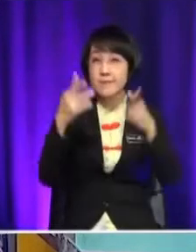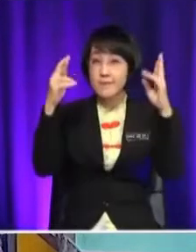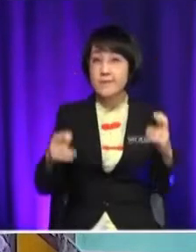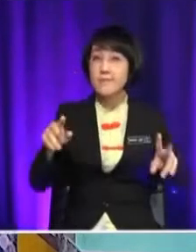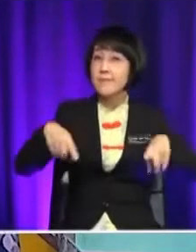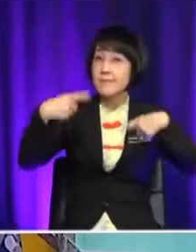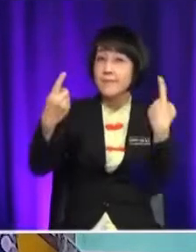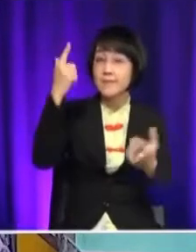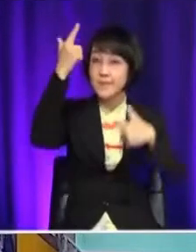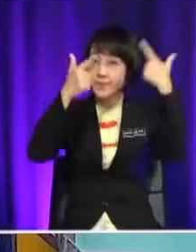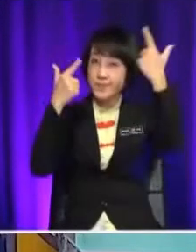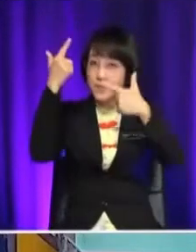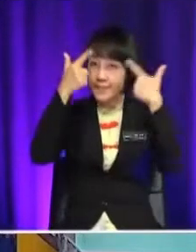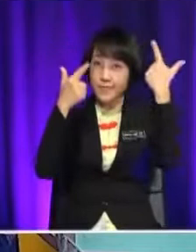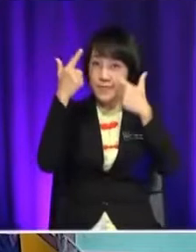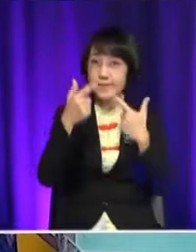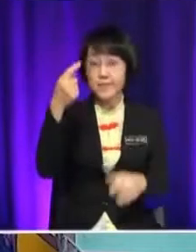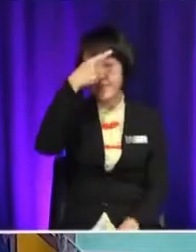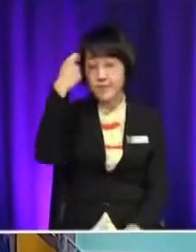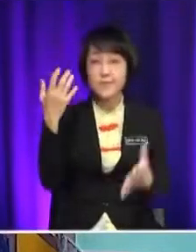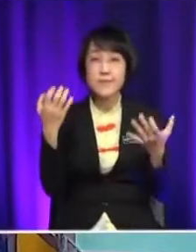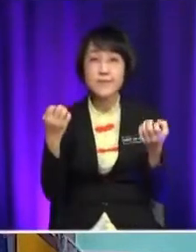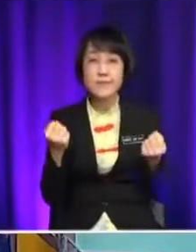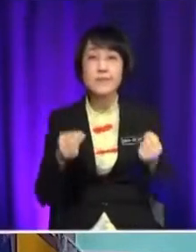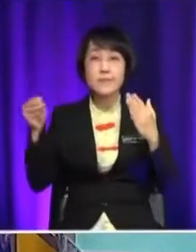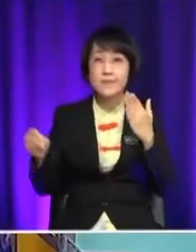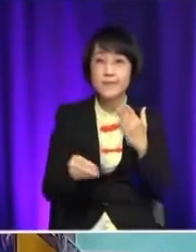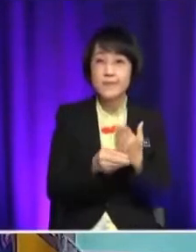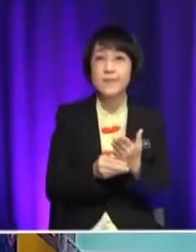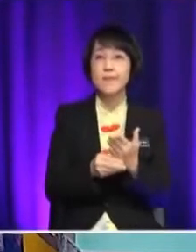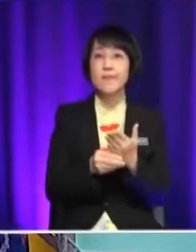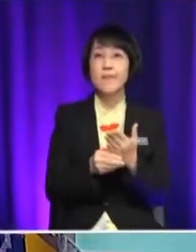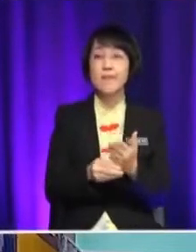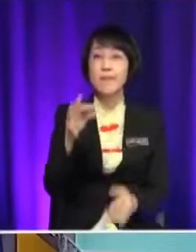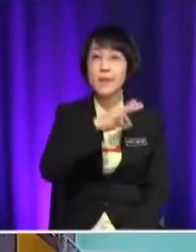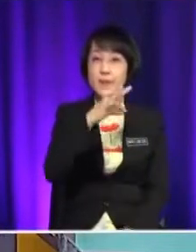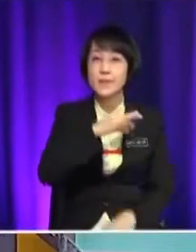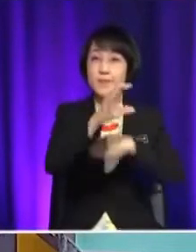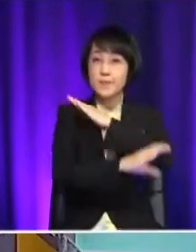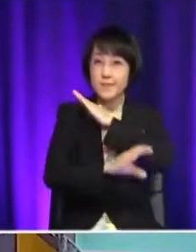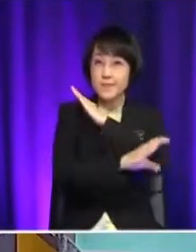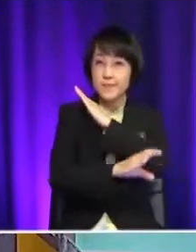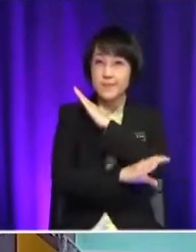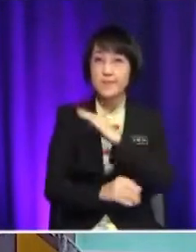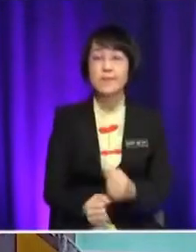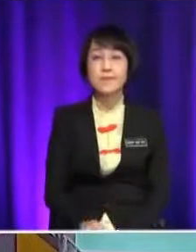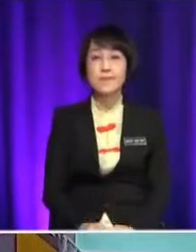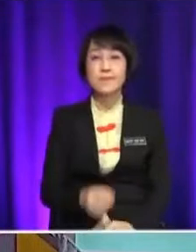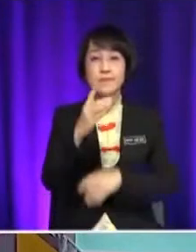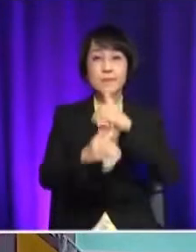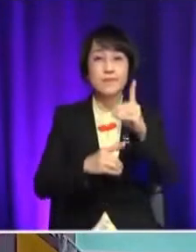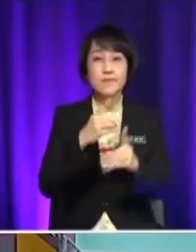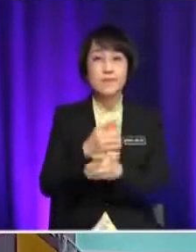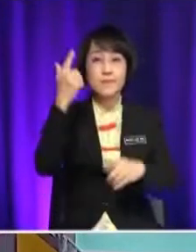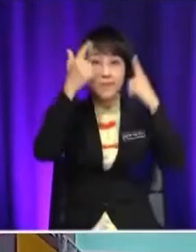melancong kerana nak menambah pendapatan negara. Betul. Dan fokus kita hari ini ialah tentang dunia pelancongan yang sangat luas